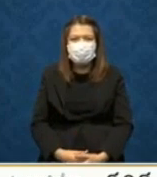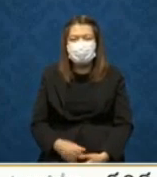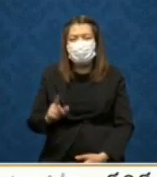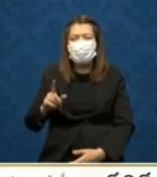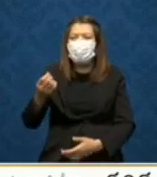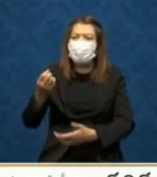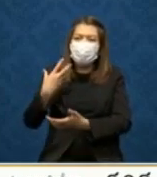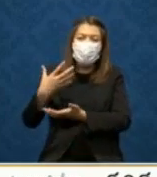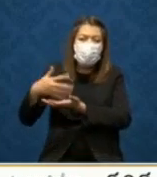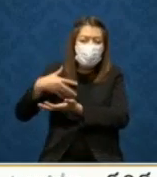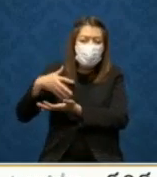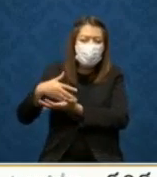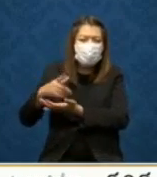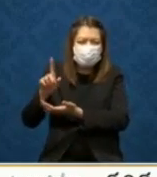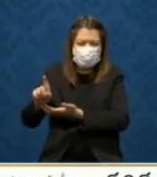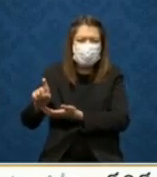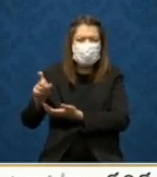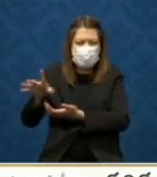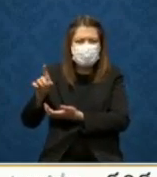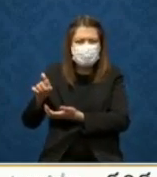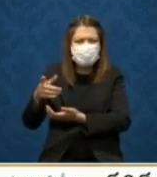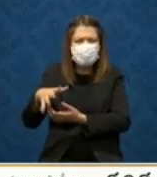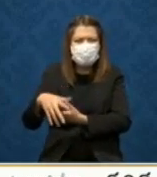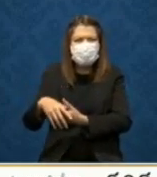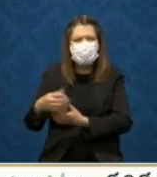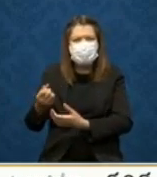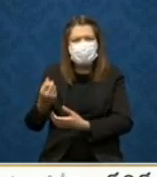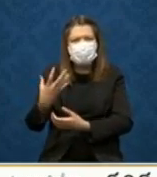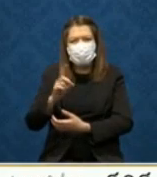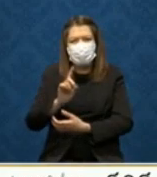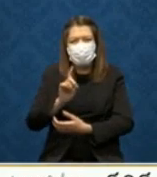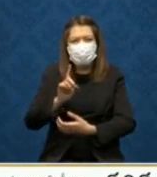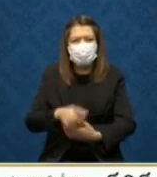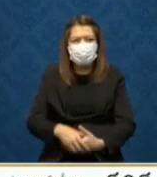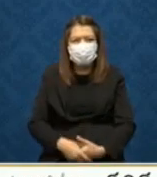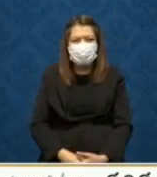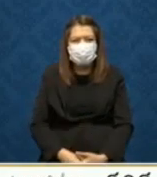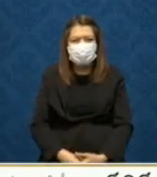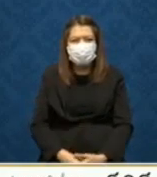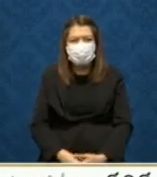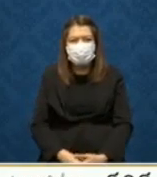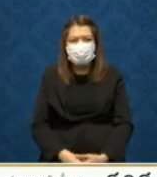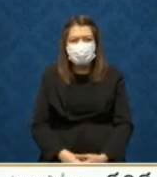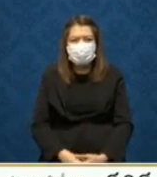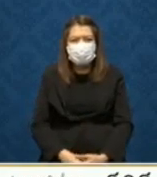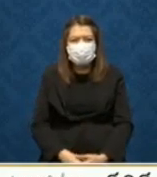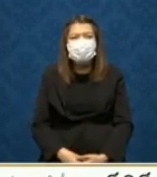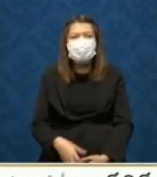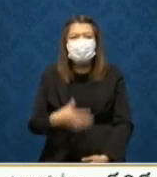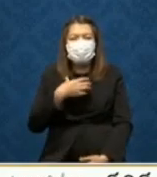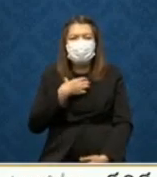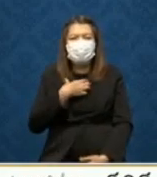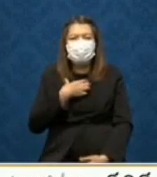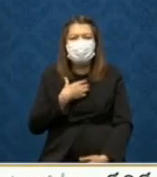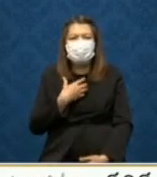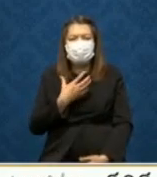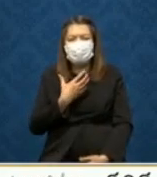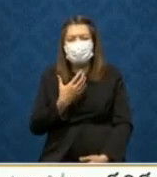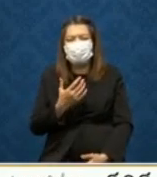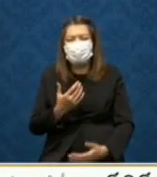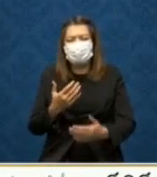ชีวิตไปแล้วหรือว่าบาบอซิสนอท่านบอกว่าท่านอย่าให้พี่น้อง 3คนนี้ทะเลาะ